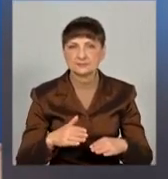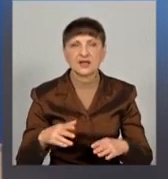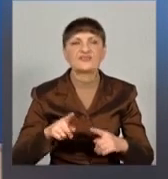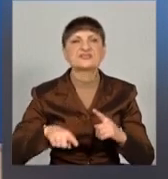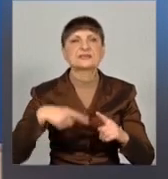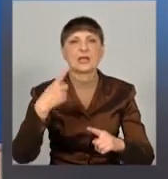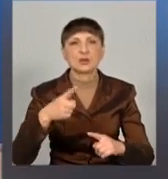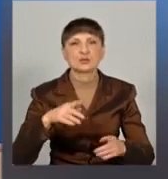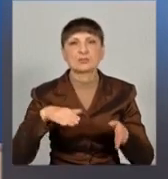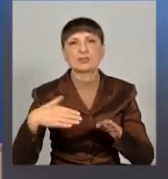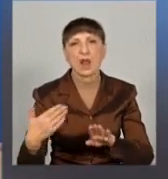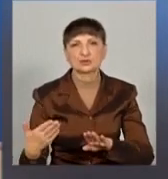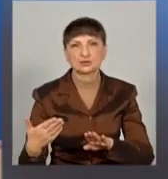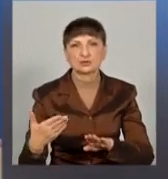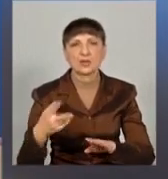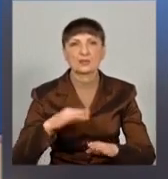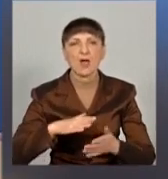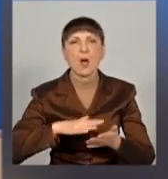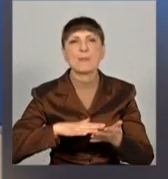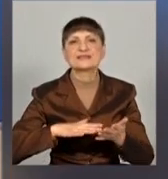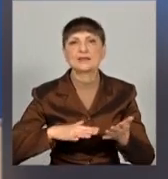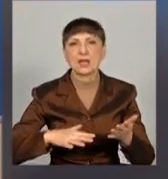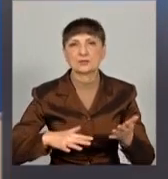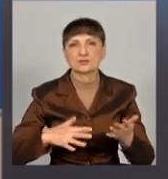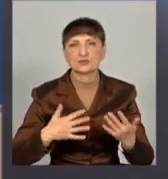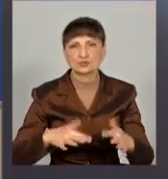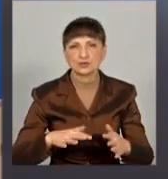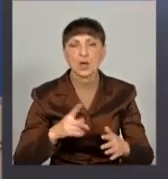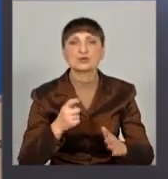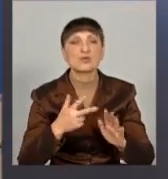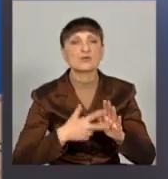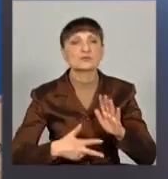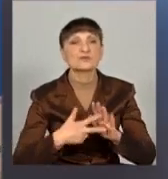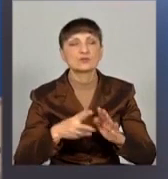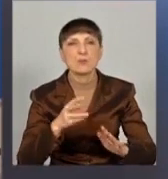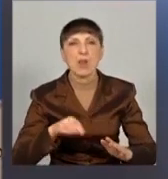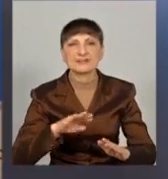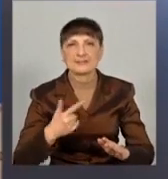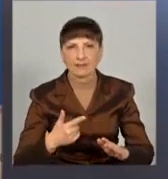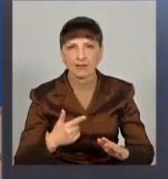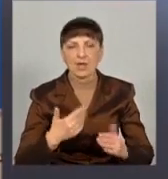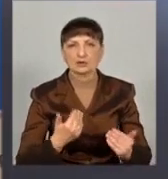следующими траншами для последующего кредитования. 188 миллиардов тенге сейчас